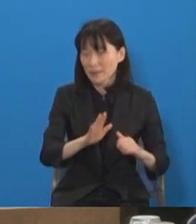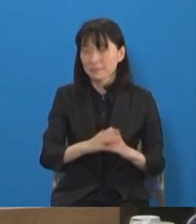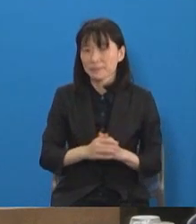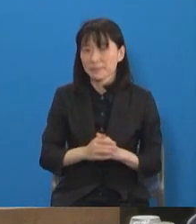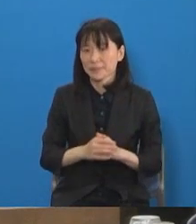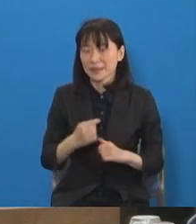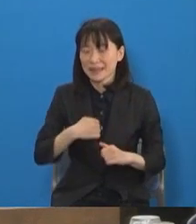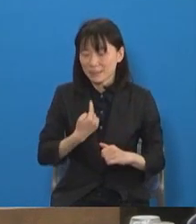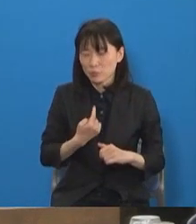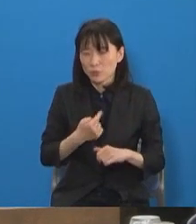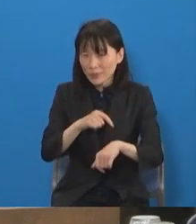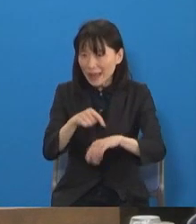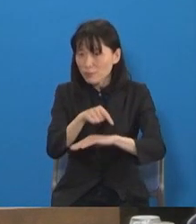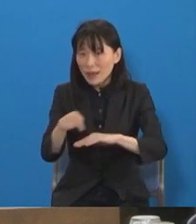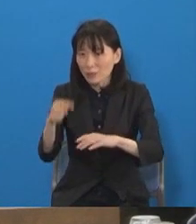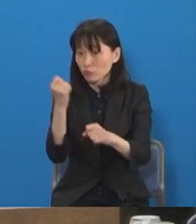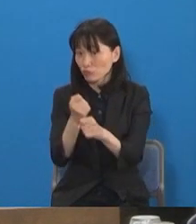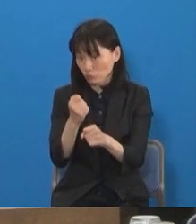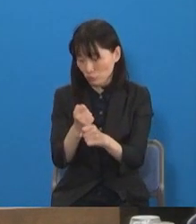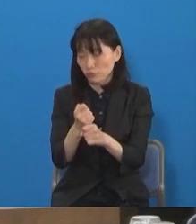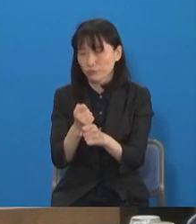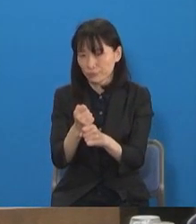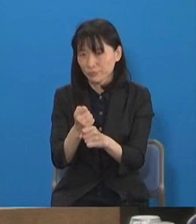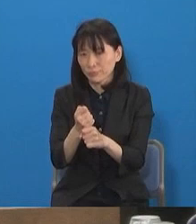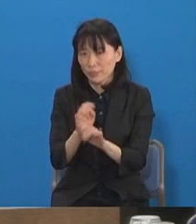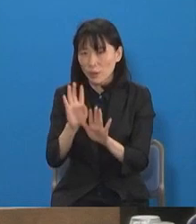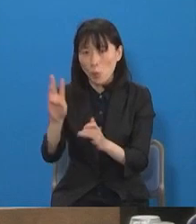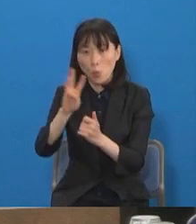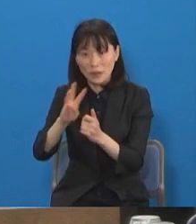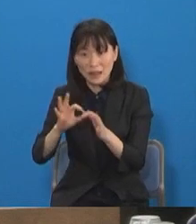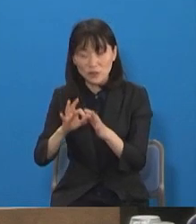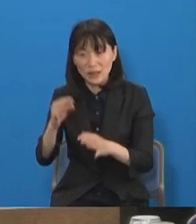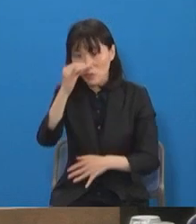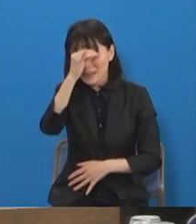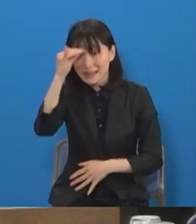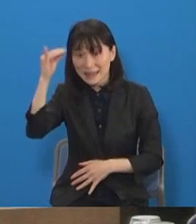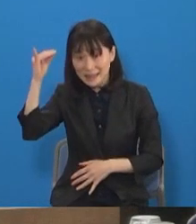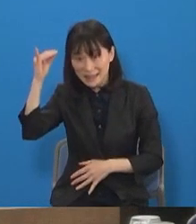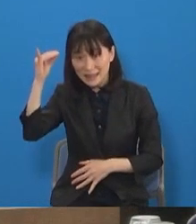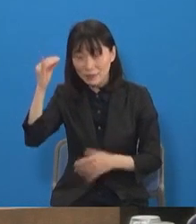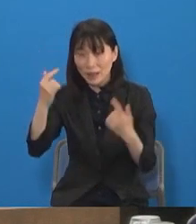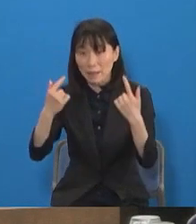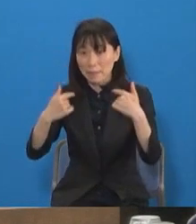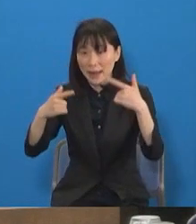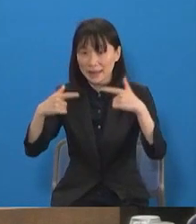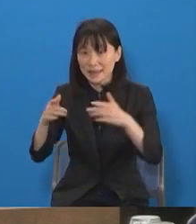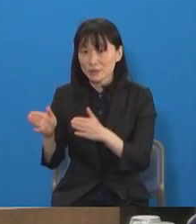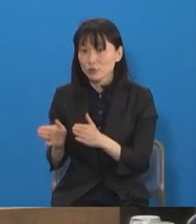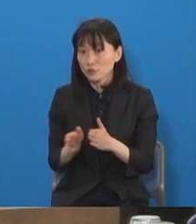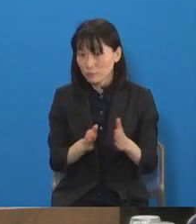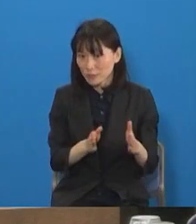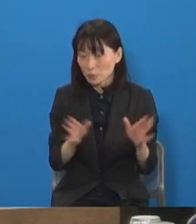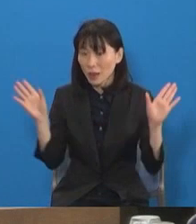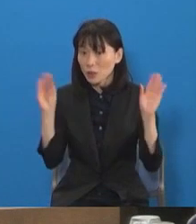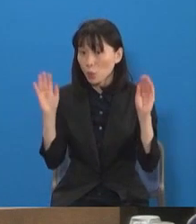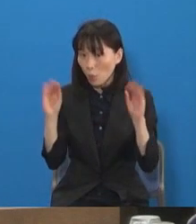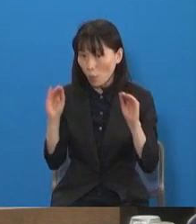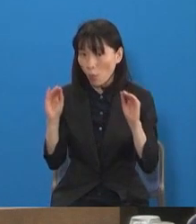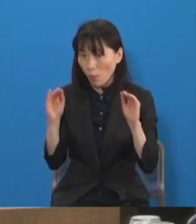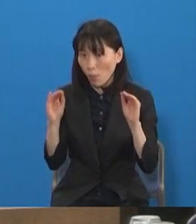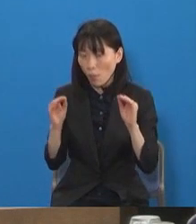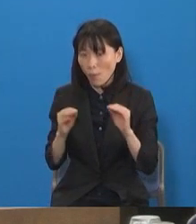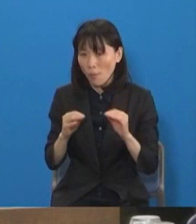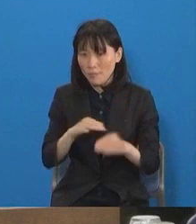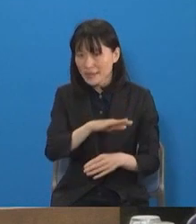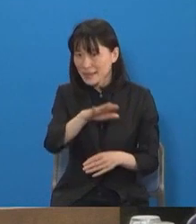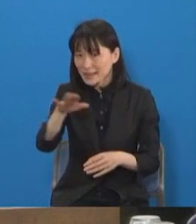マイタイムラインの作成をはじめ、防災についての知識や日々の備えに関する情報をより多くの